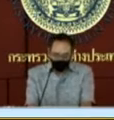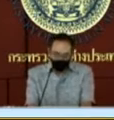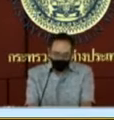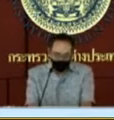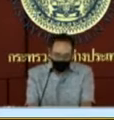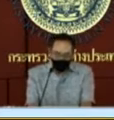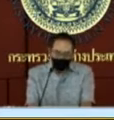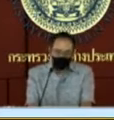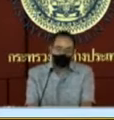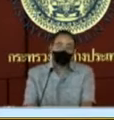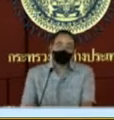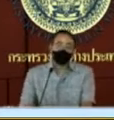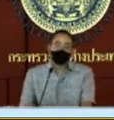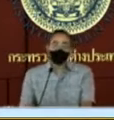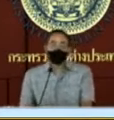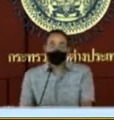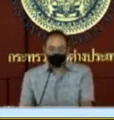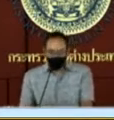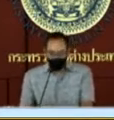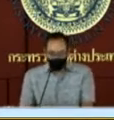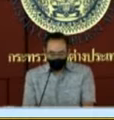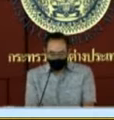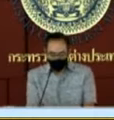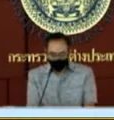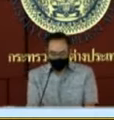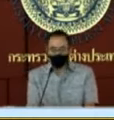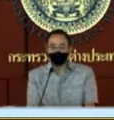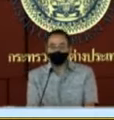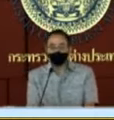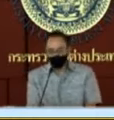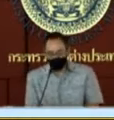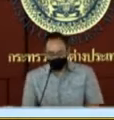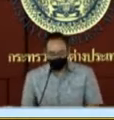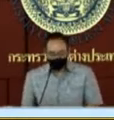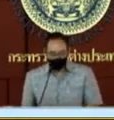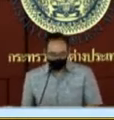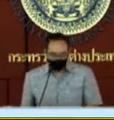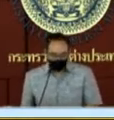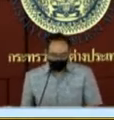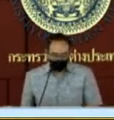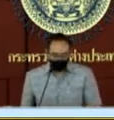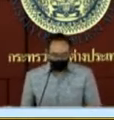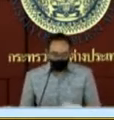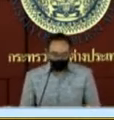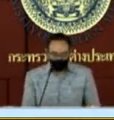การแลกเปลี่ยนความเห็นในประเด็นในสถานการณ์ภูมิภาคที่อยู่ในความสนใจร่วมกันครับ